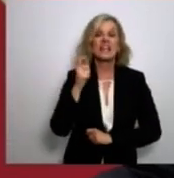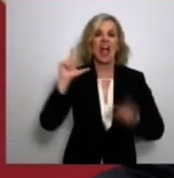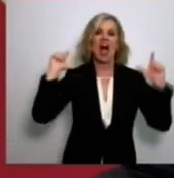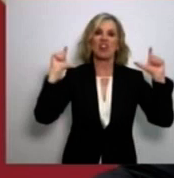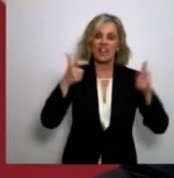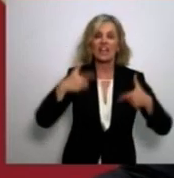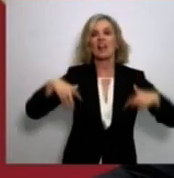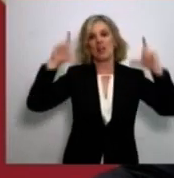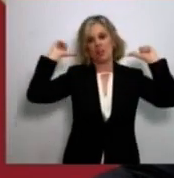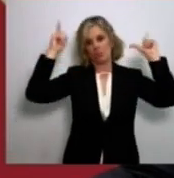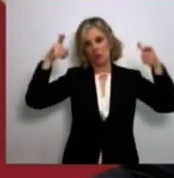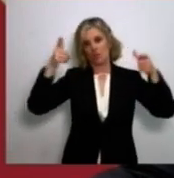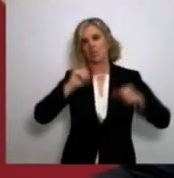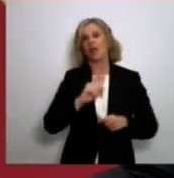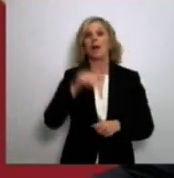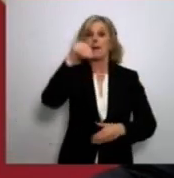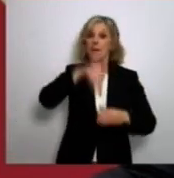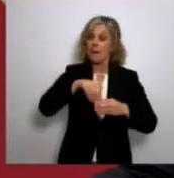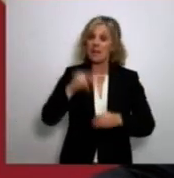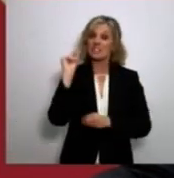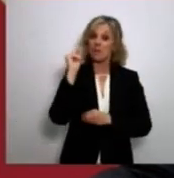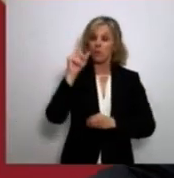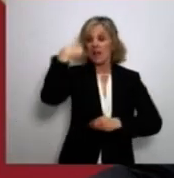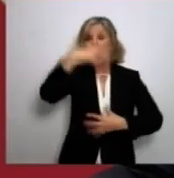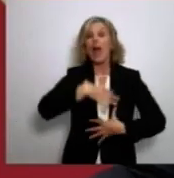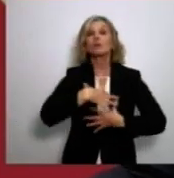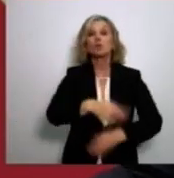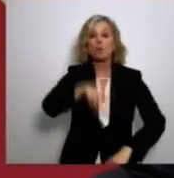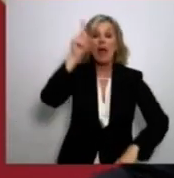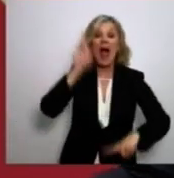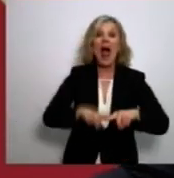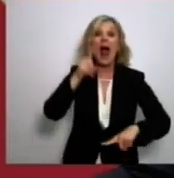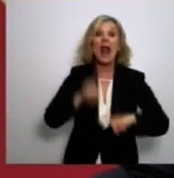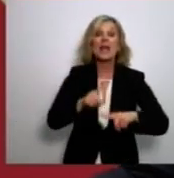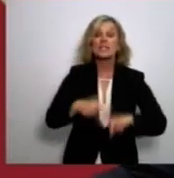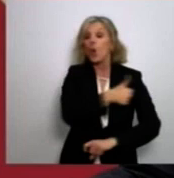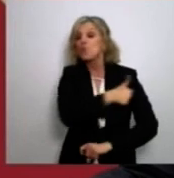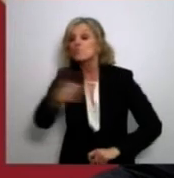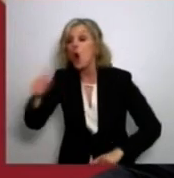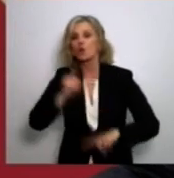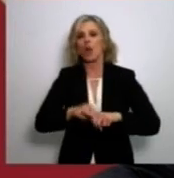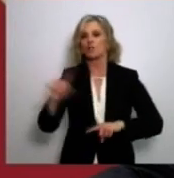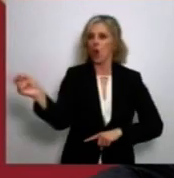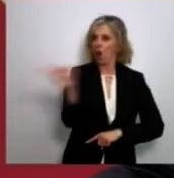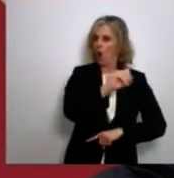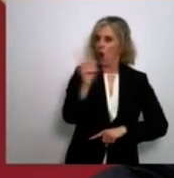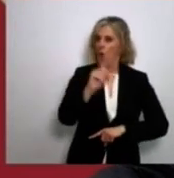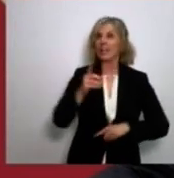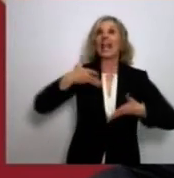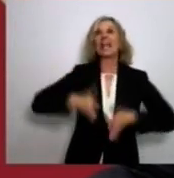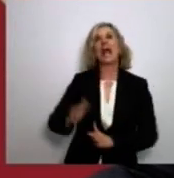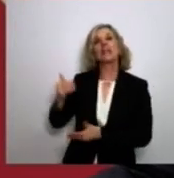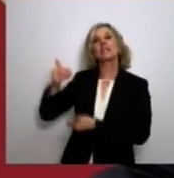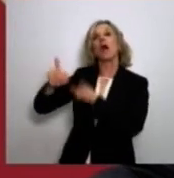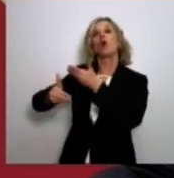δημοκρατία όπου στο κοινοβούλιο θα εκπροσωπούν το έθνος και το λαό Έλληνες. Όχι υπόπτου καταγωγής,